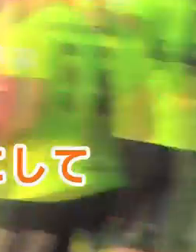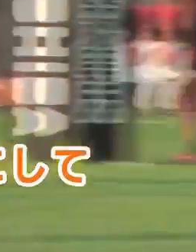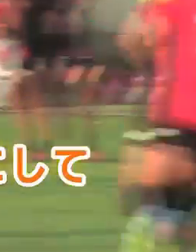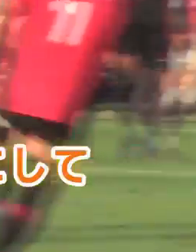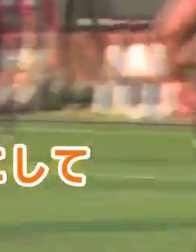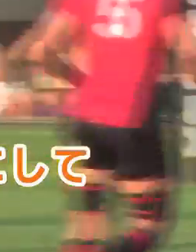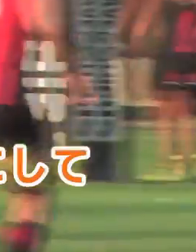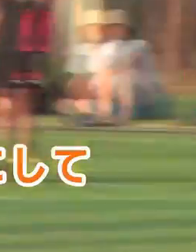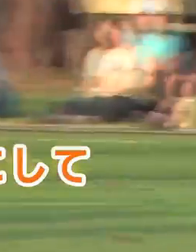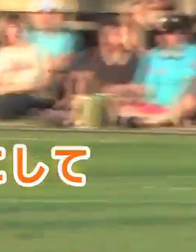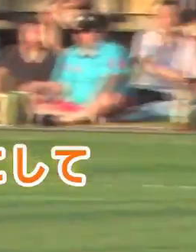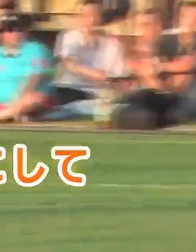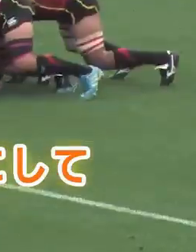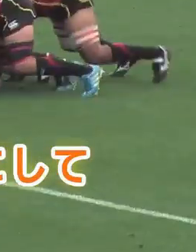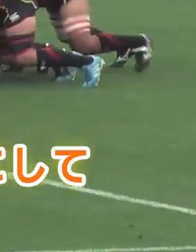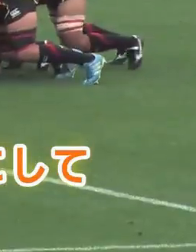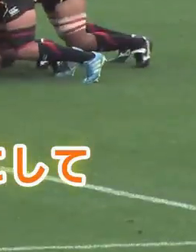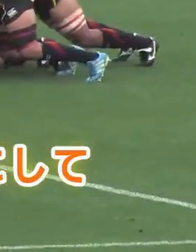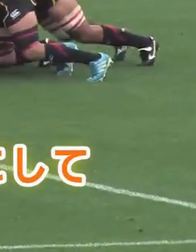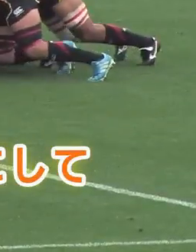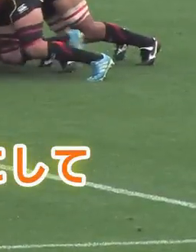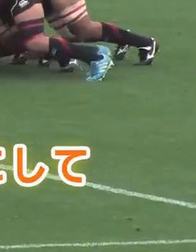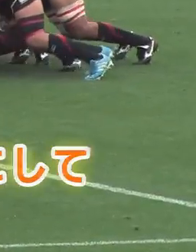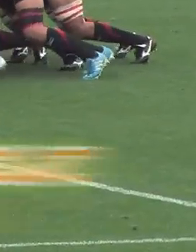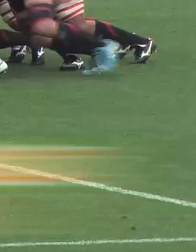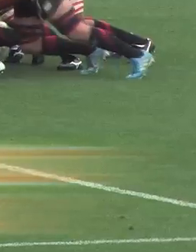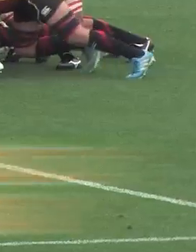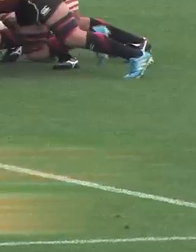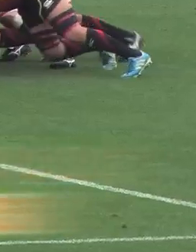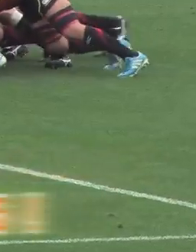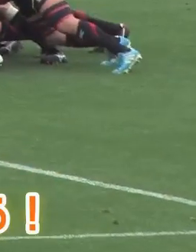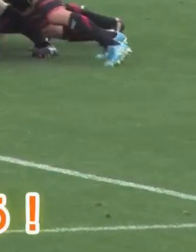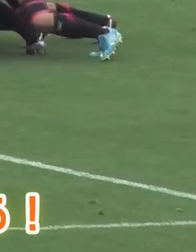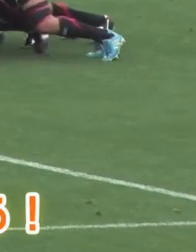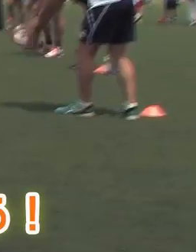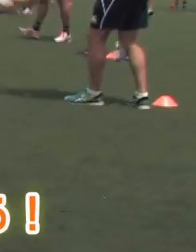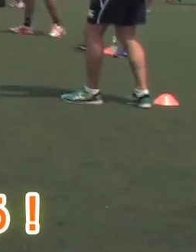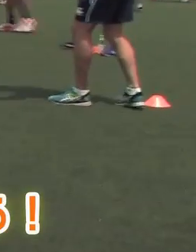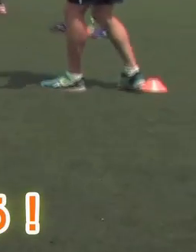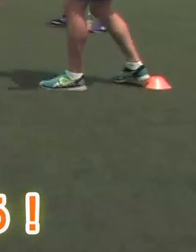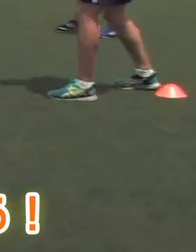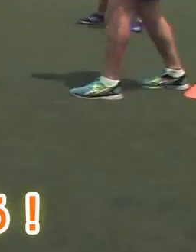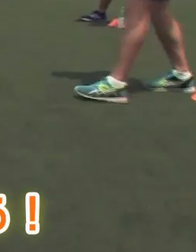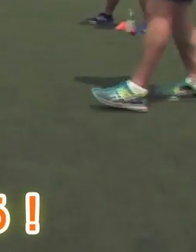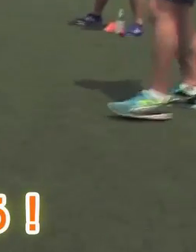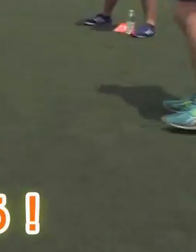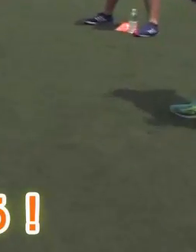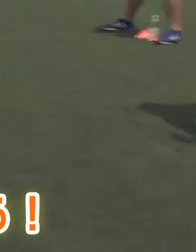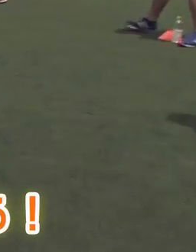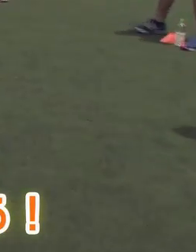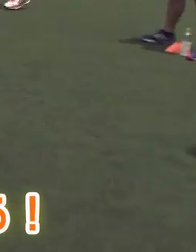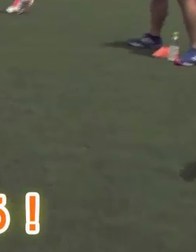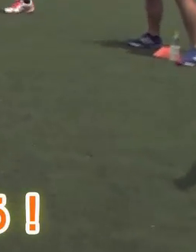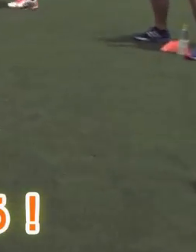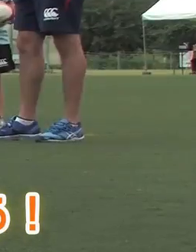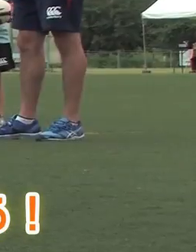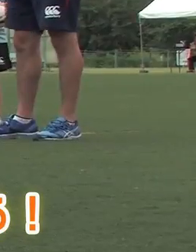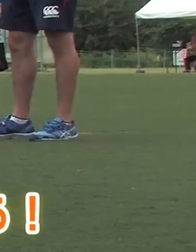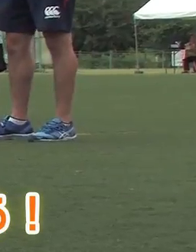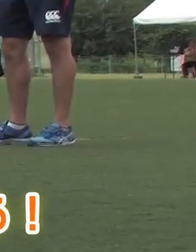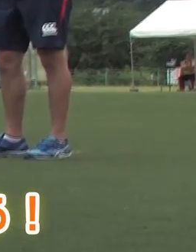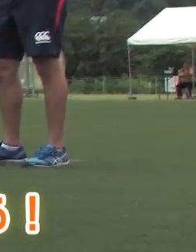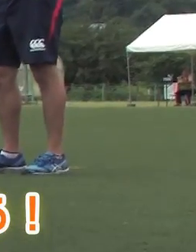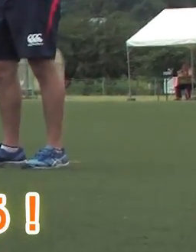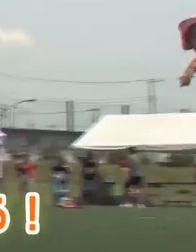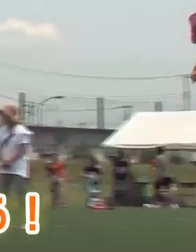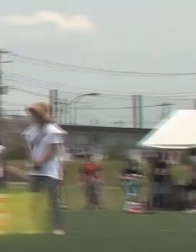グビーを中心にしてスクラムを組んでいきたい。ラグビーが盛り上がれば府中の町も人も元